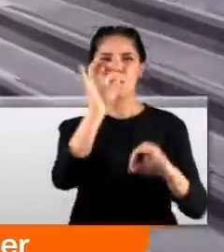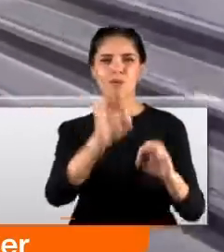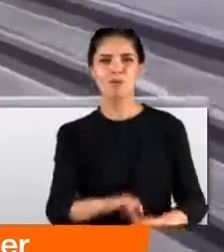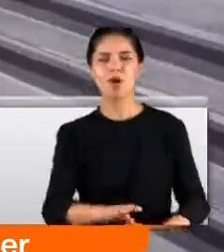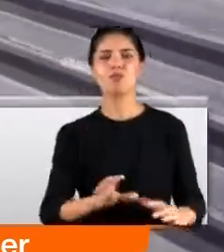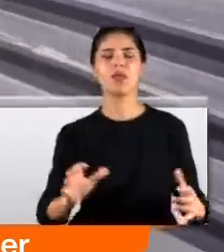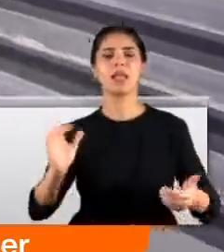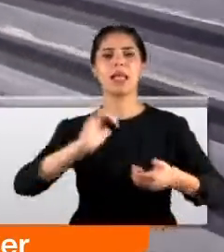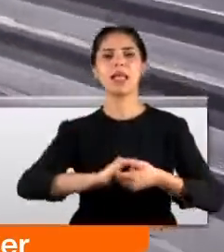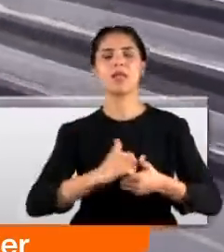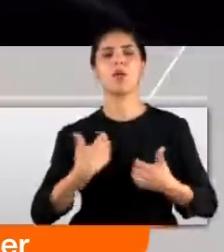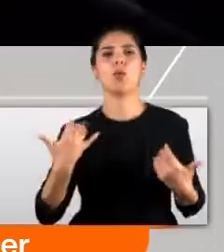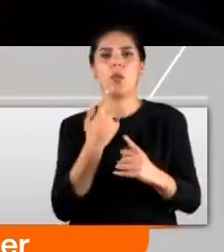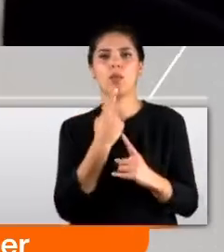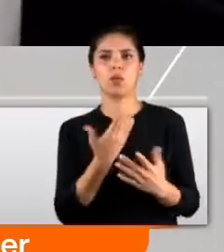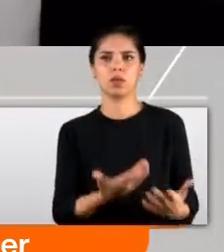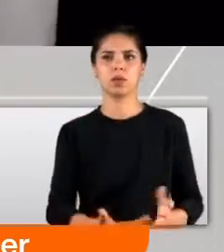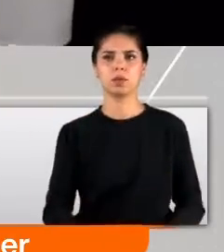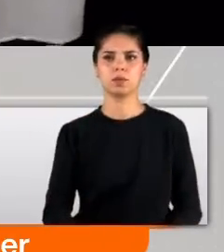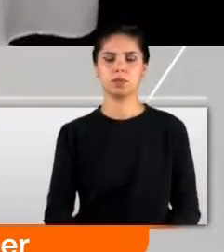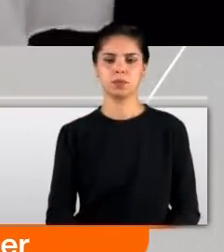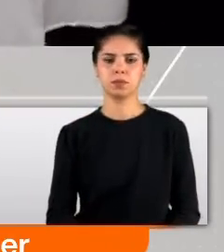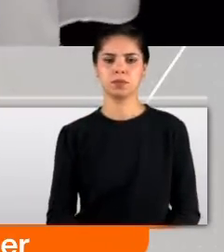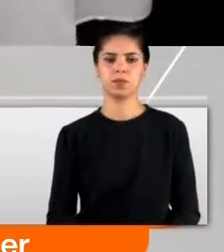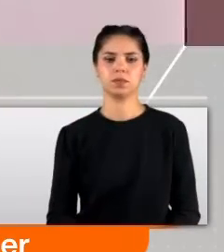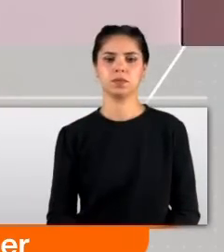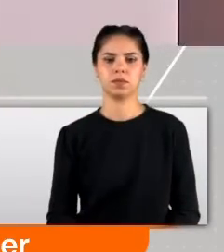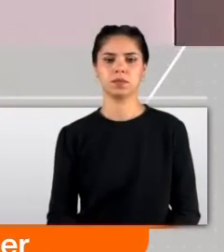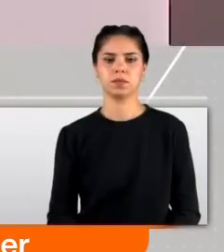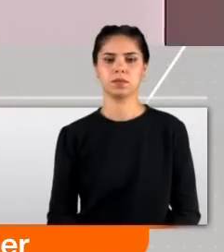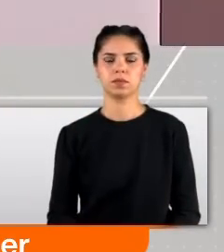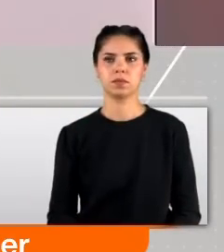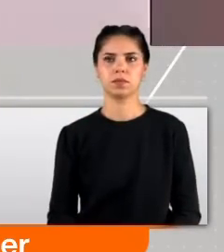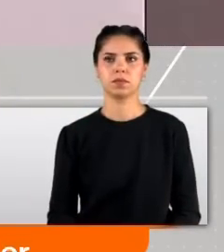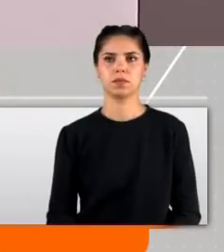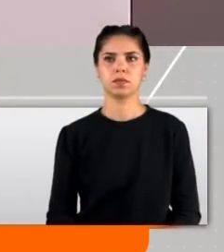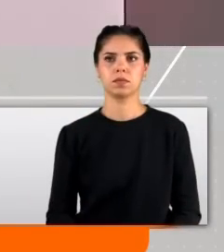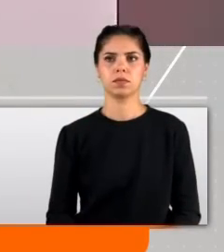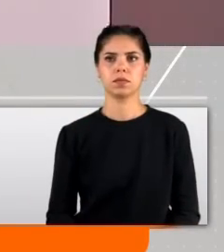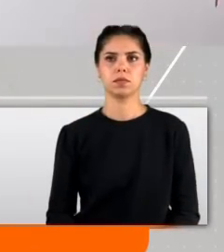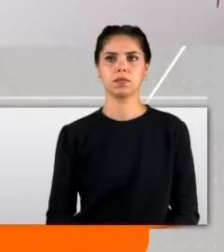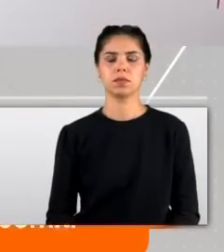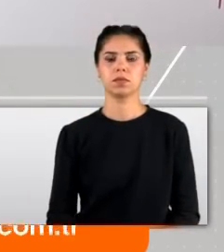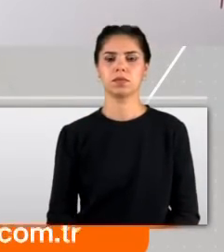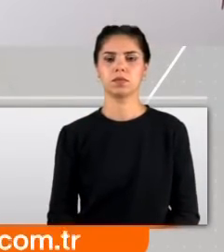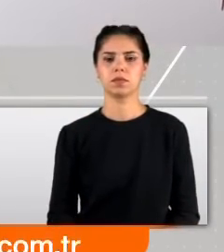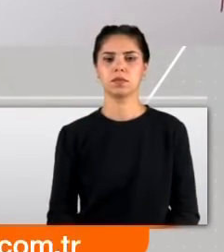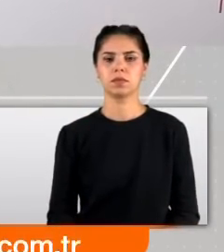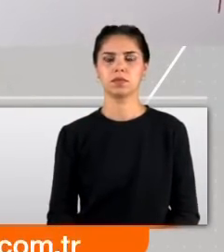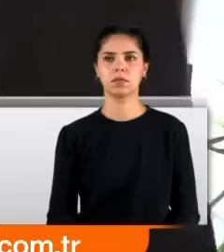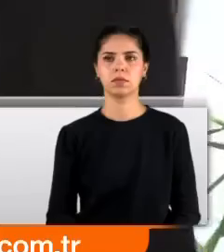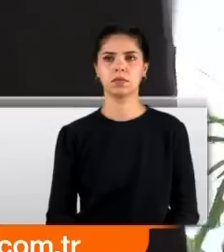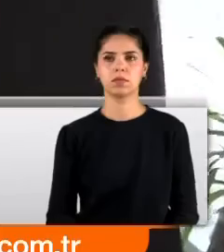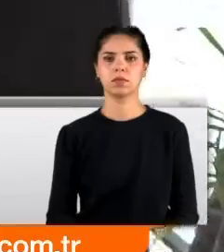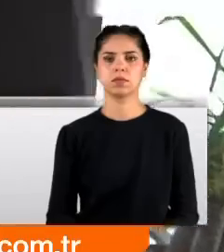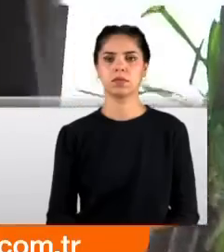ittifaka güvenmediğini ima etti. Bizim de topluma güven vermemiz lazım. Böyle bir tablo vatandaşın güvenini oluşturabilir mi? Önce bunu yapmamız lazım. Mümkün değil